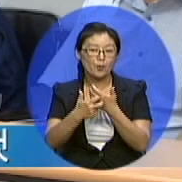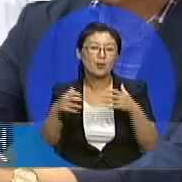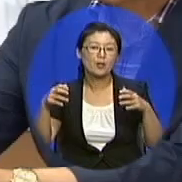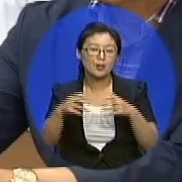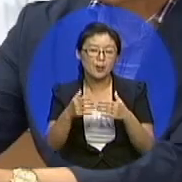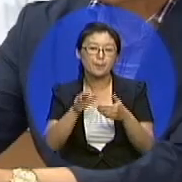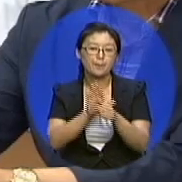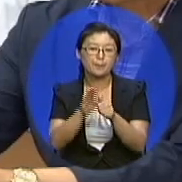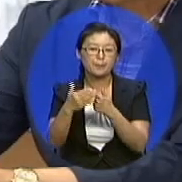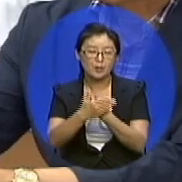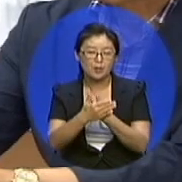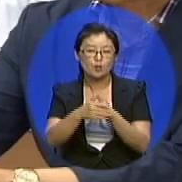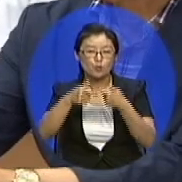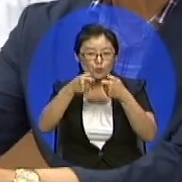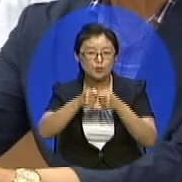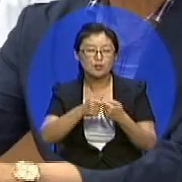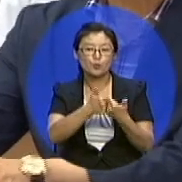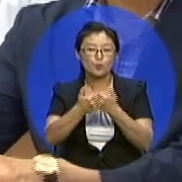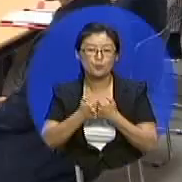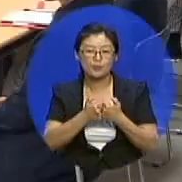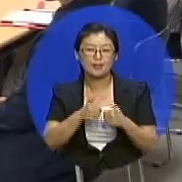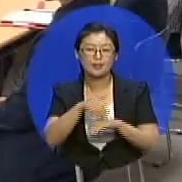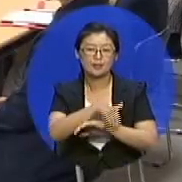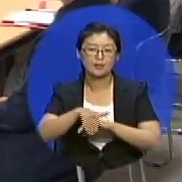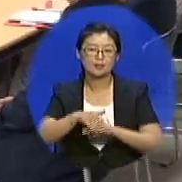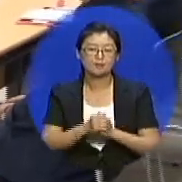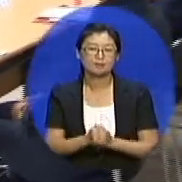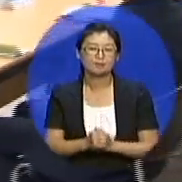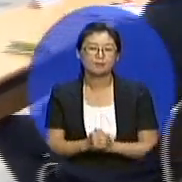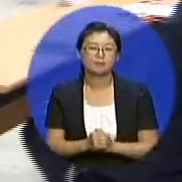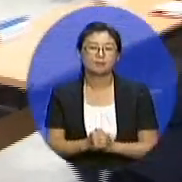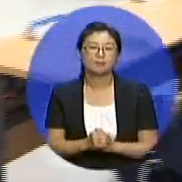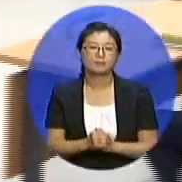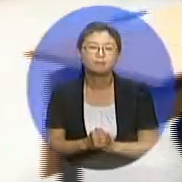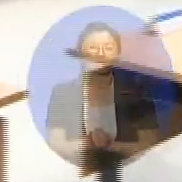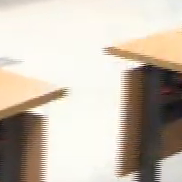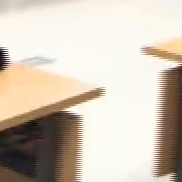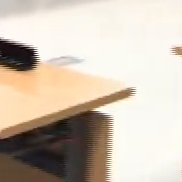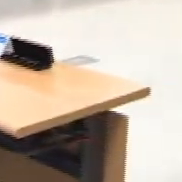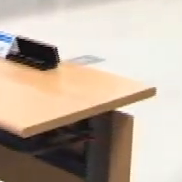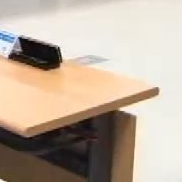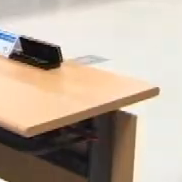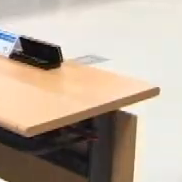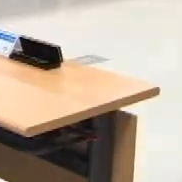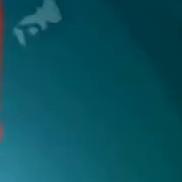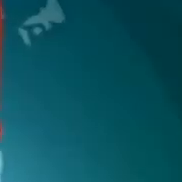등을 구체적으로 논의할 방침입니다. 경기지TV 최지연입니다.